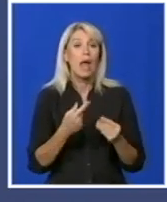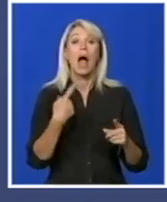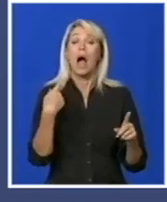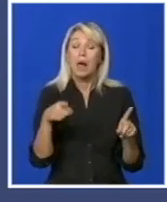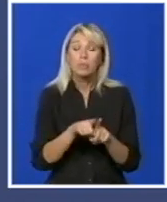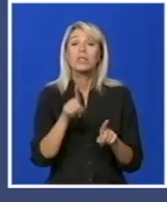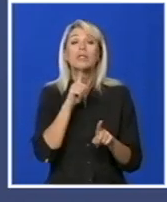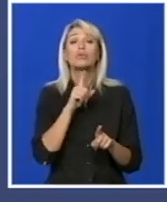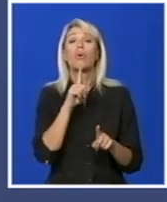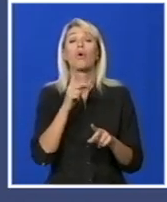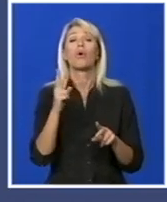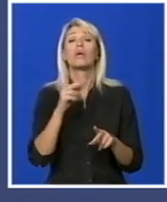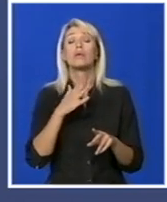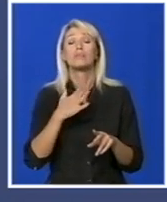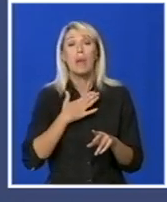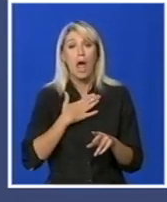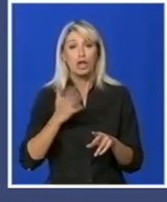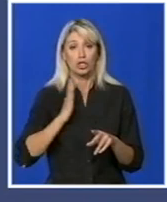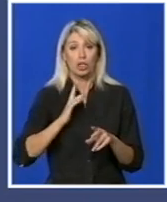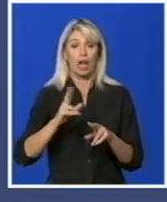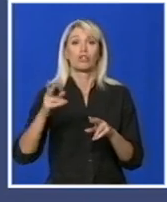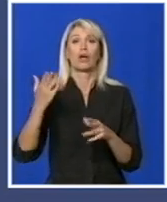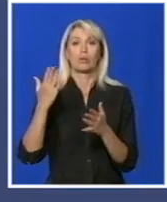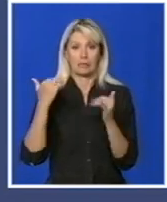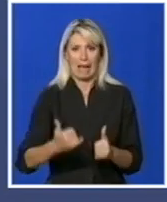građanima koji se nalaze u inostranstvu, a vraćaju se